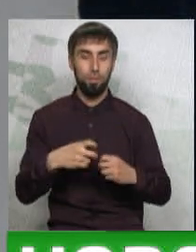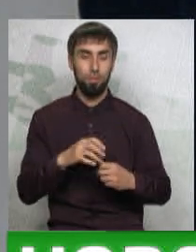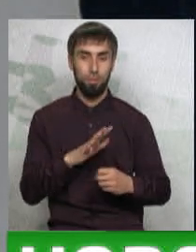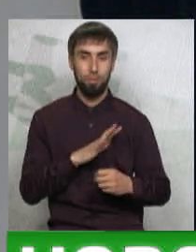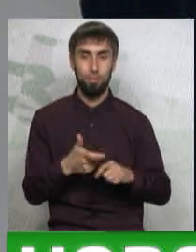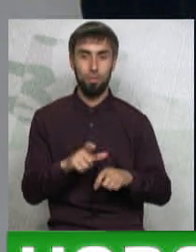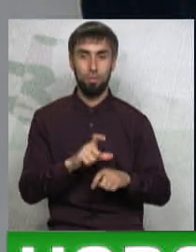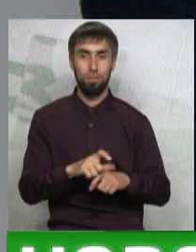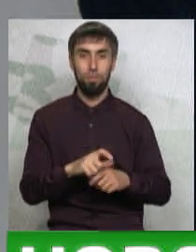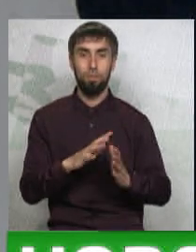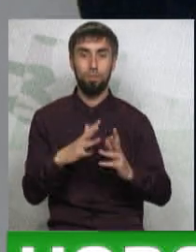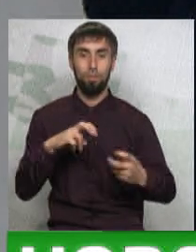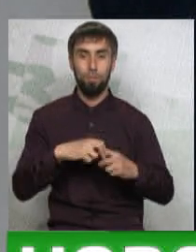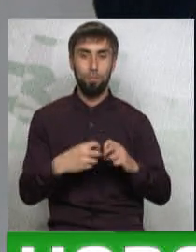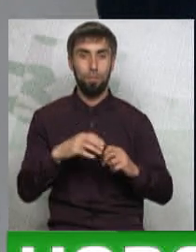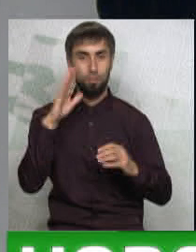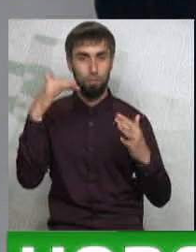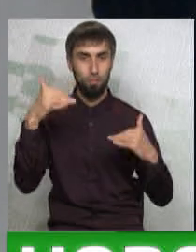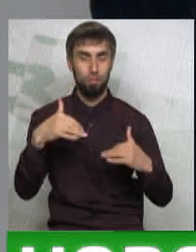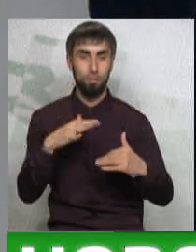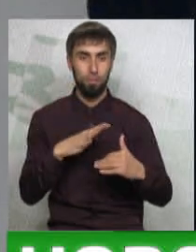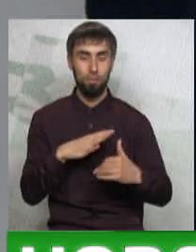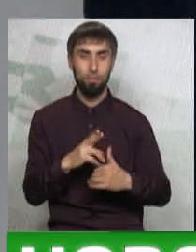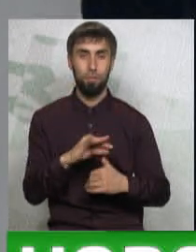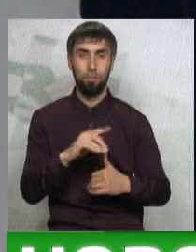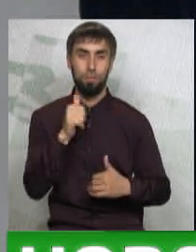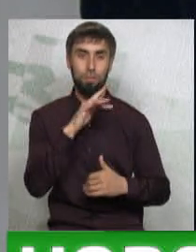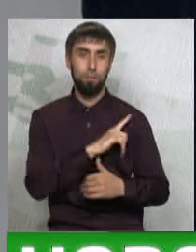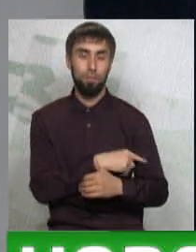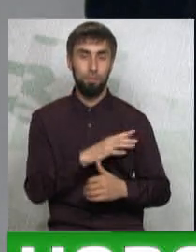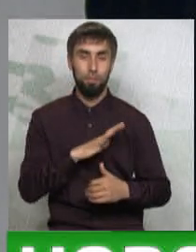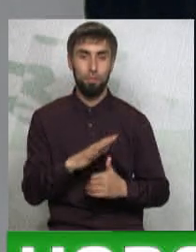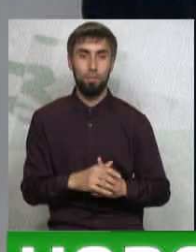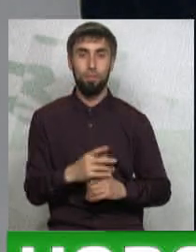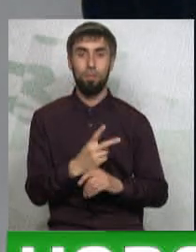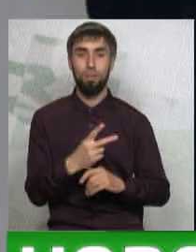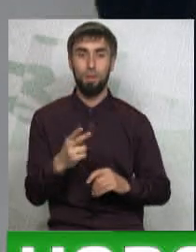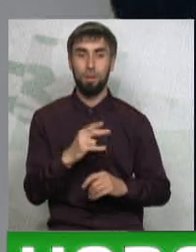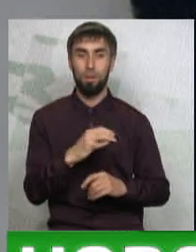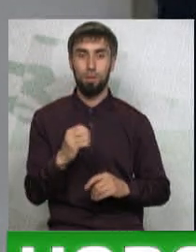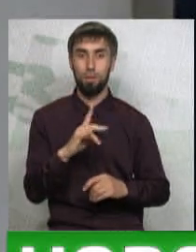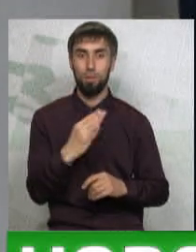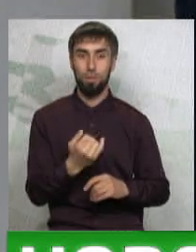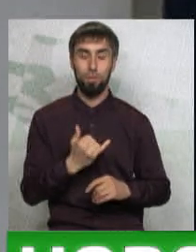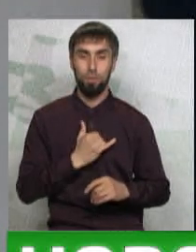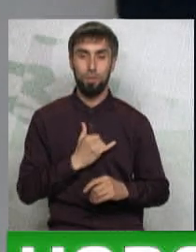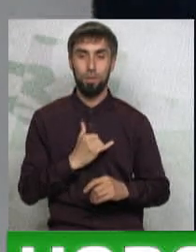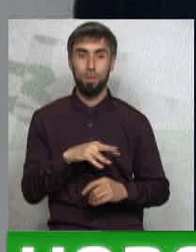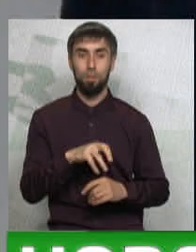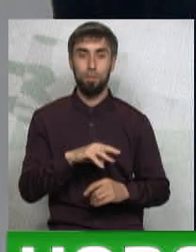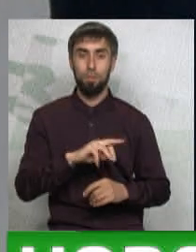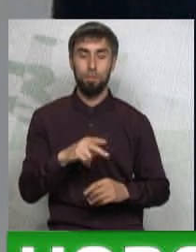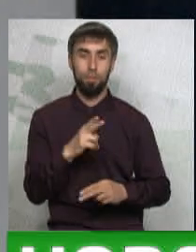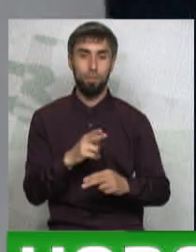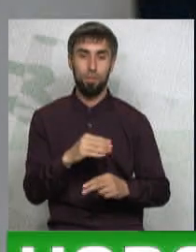Были очень большие проблемы, заливала нас дождь, когда сильно вообще. Два раза даже у нас крышу, металлочерепица,